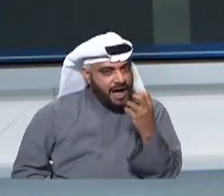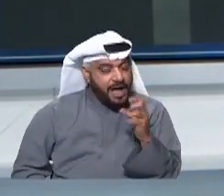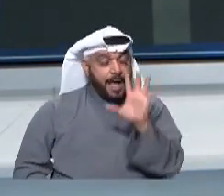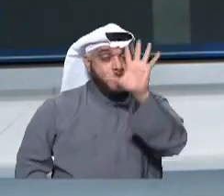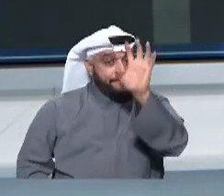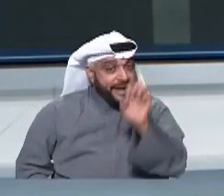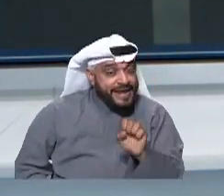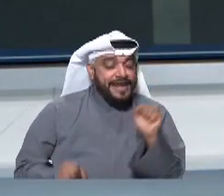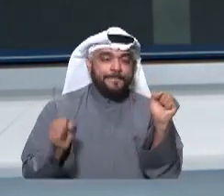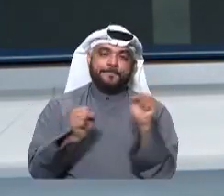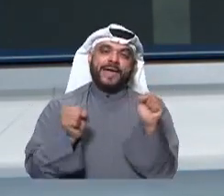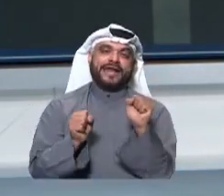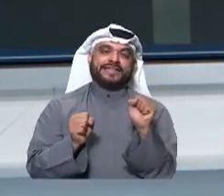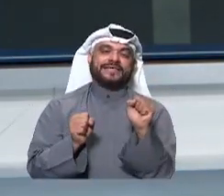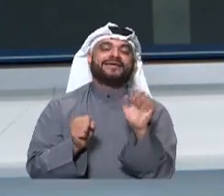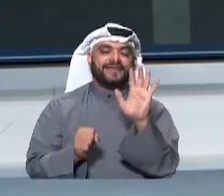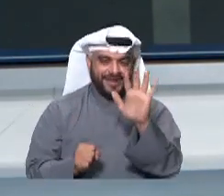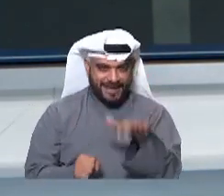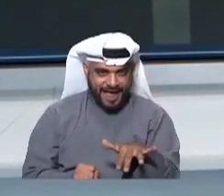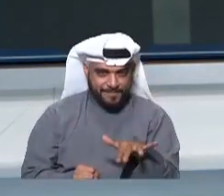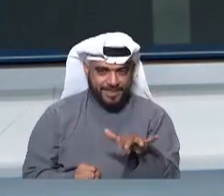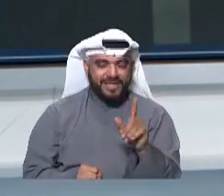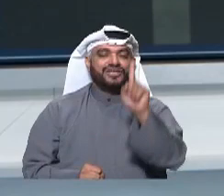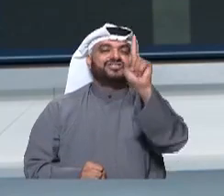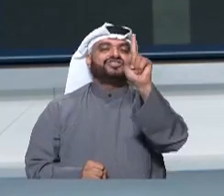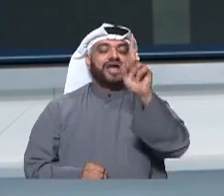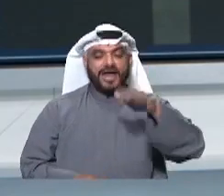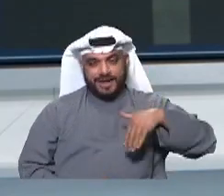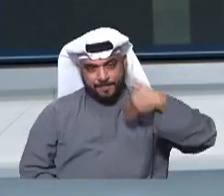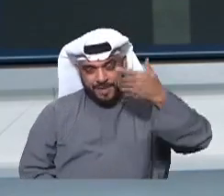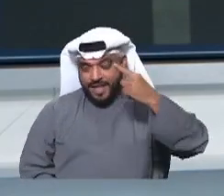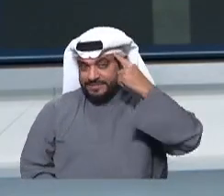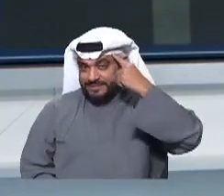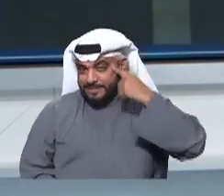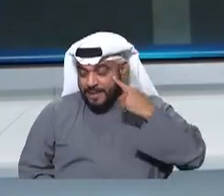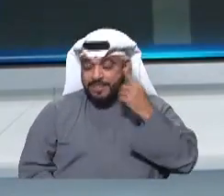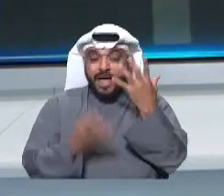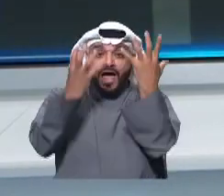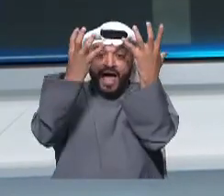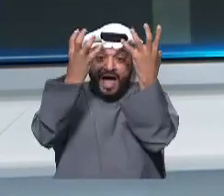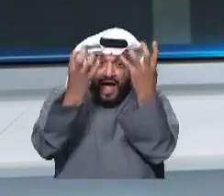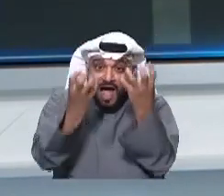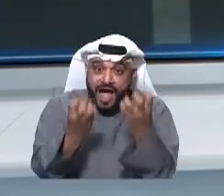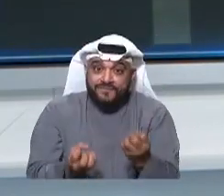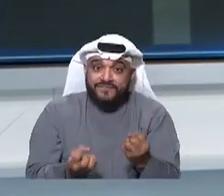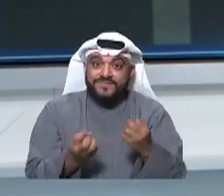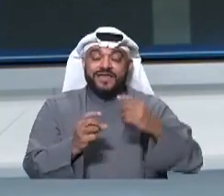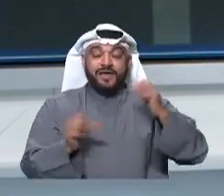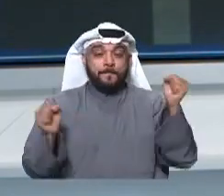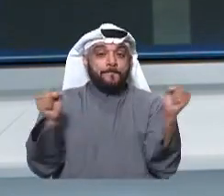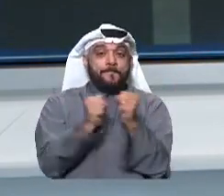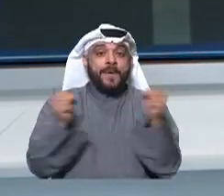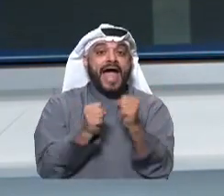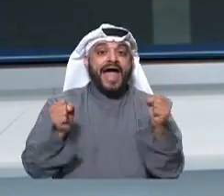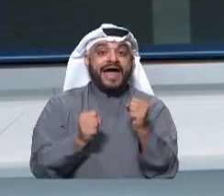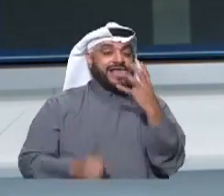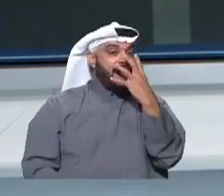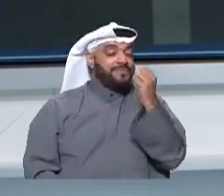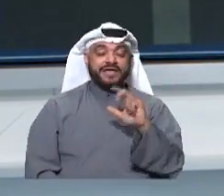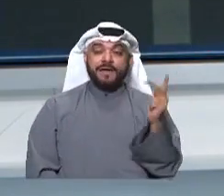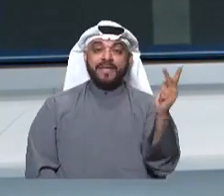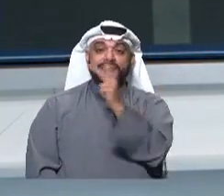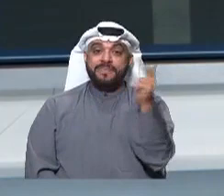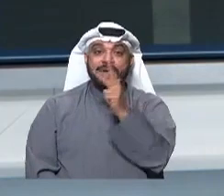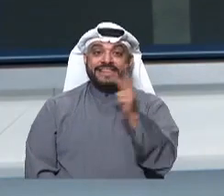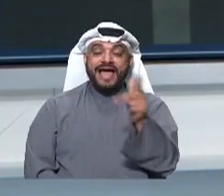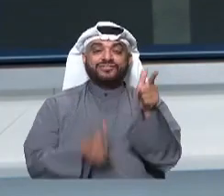مائلة للبرودة إلى باردة ليلا، ومع بداية الأسبوع المقبل انخفاض ملحوظ في درجات الحرارة قد تصل العظمى إلى